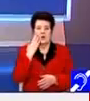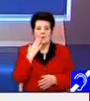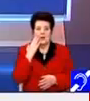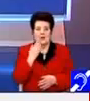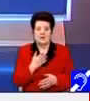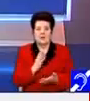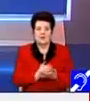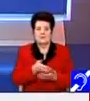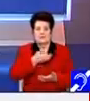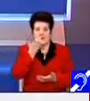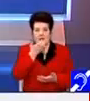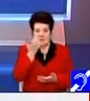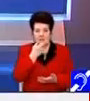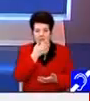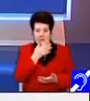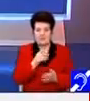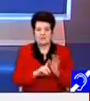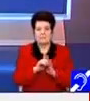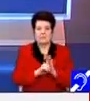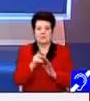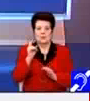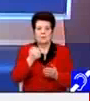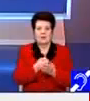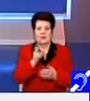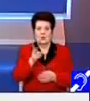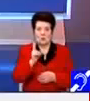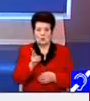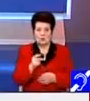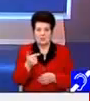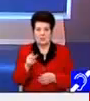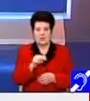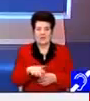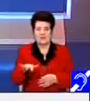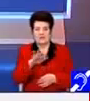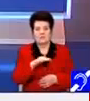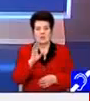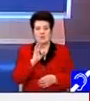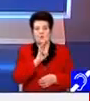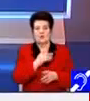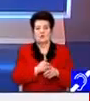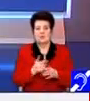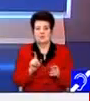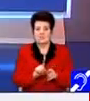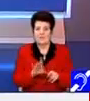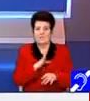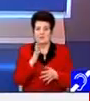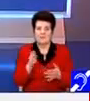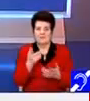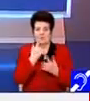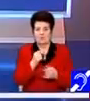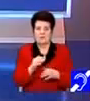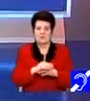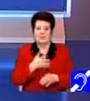urmează un weekend cu vreme caldă, temperaturi de până la 20 de grade și ploi puține prin regiunile nordice. Acestea au fost informațiile. O seară cât